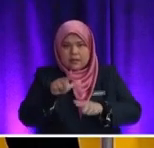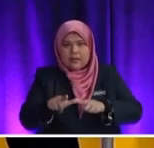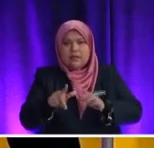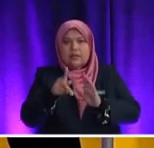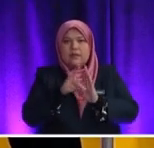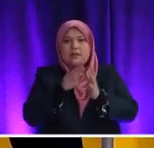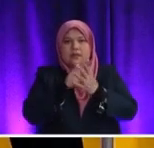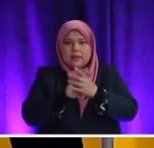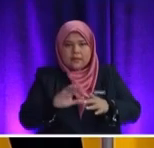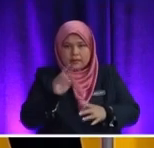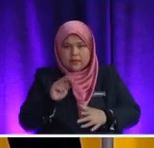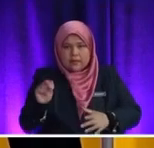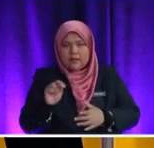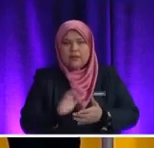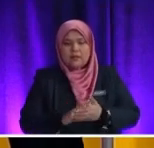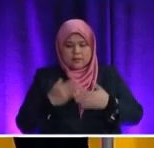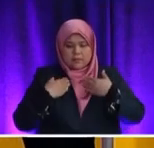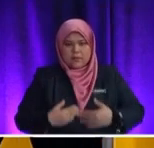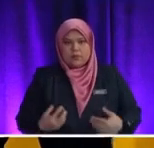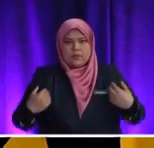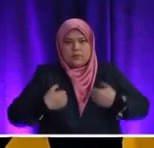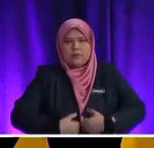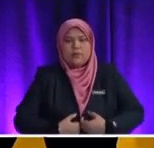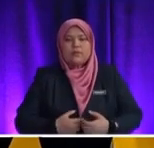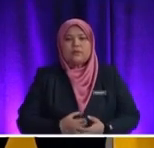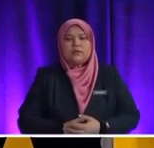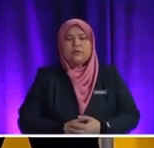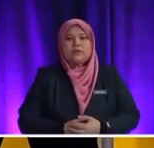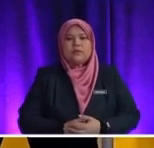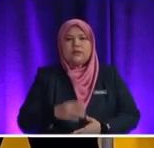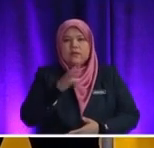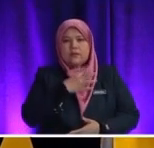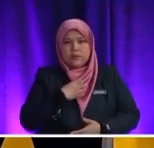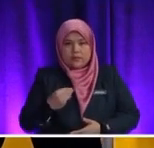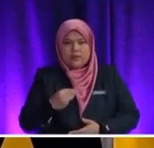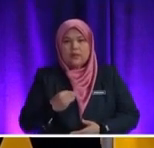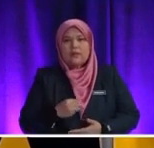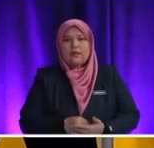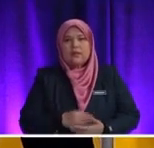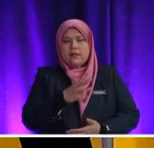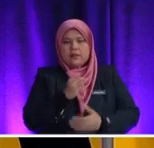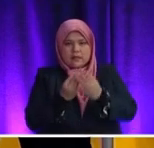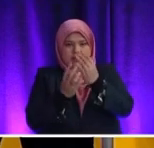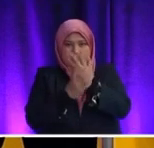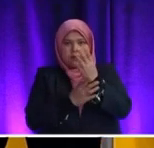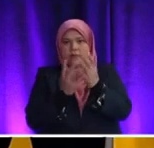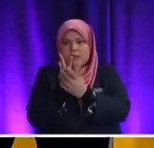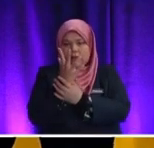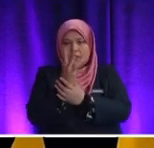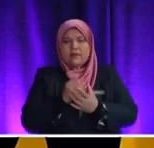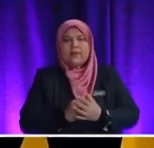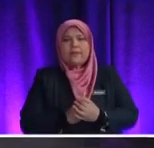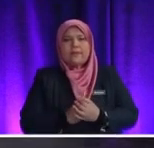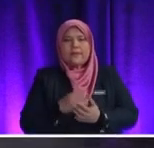pakai baju Letkol nih hadiah dan juga ciadeg tangan itu kita dapatkan sarung